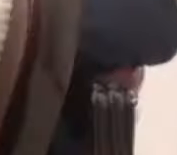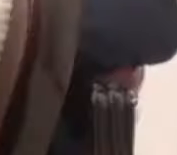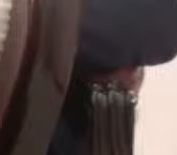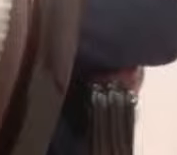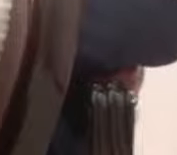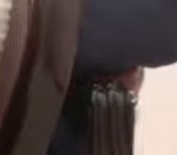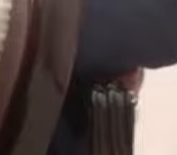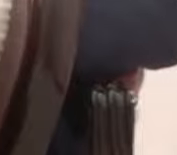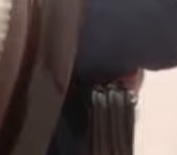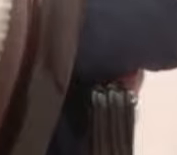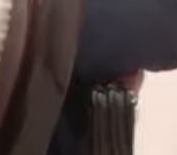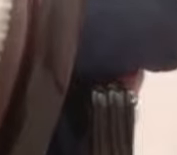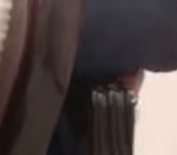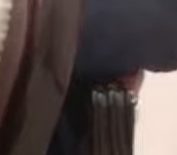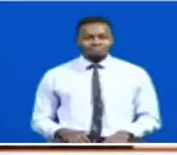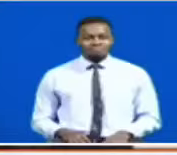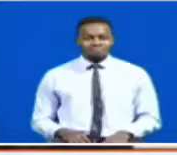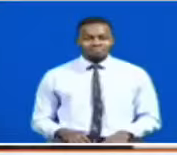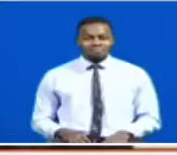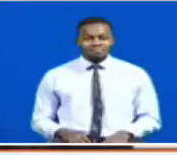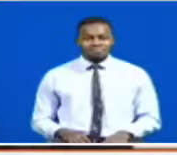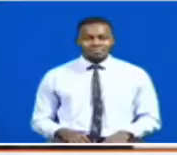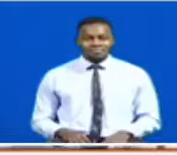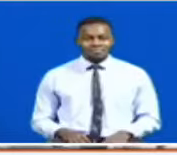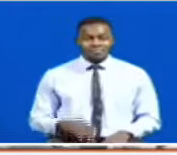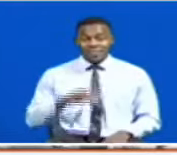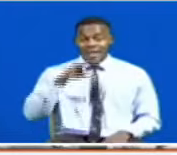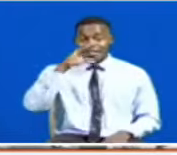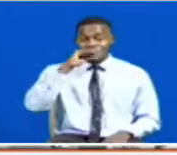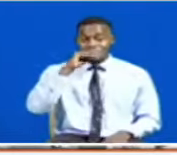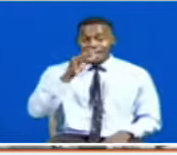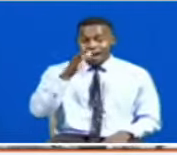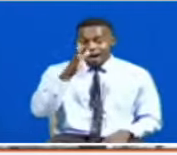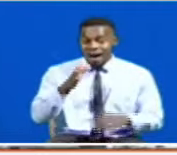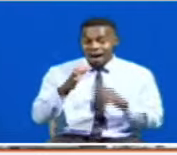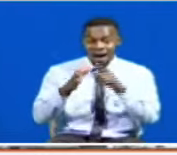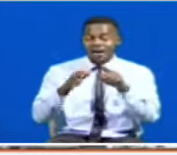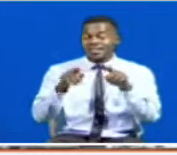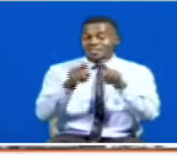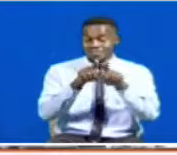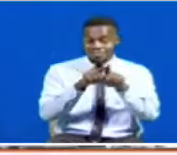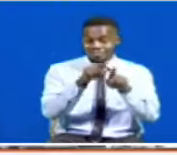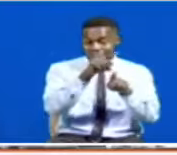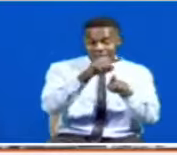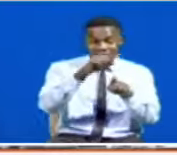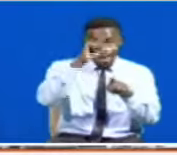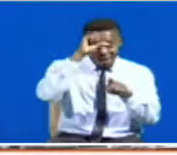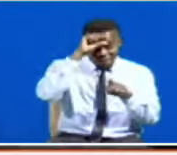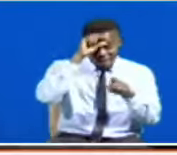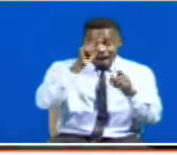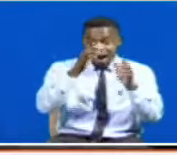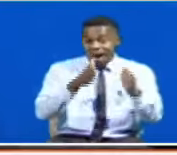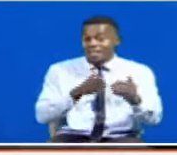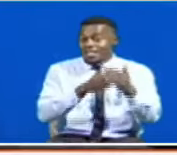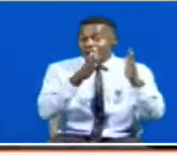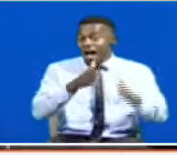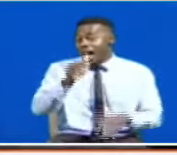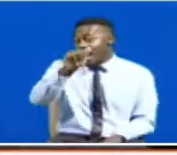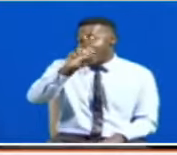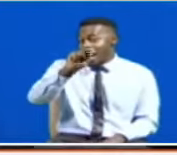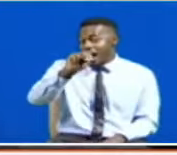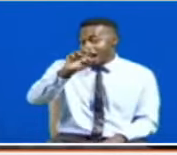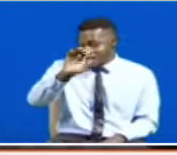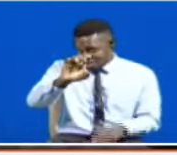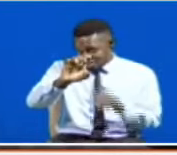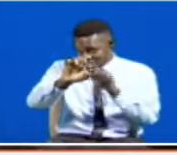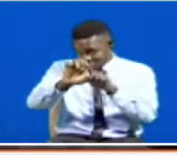yao. Spika wa bunge la kitaifa Moses Wetangula, mwenyekiti wa baraza la magavana gavana wa Kirinyaga Anne Waiguru na